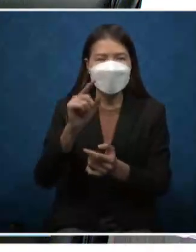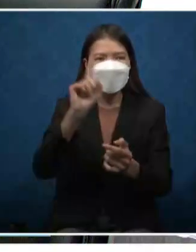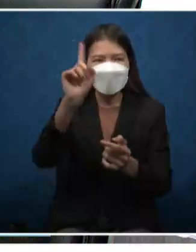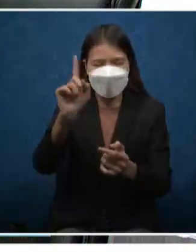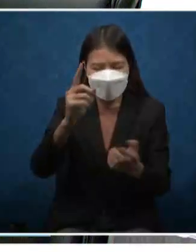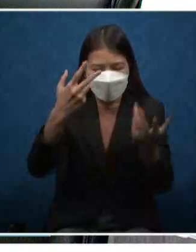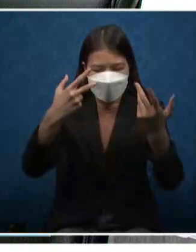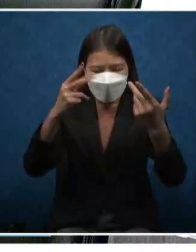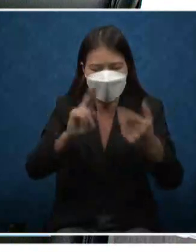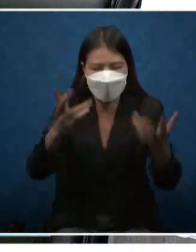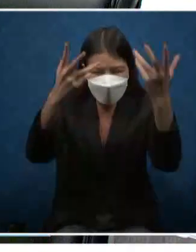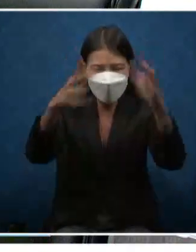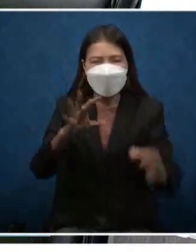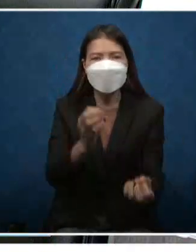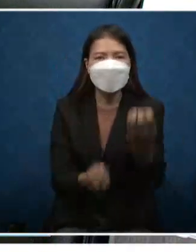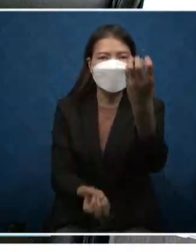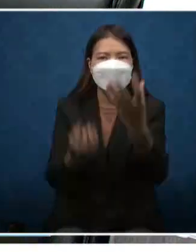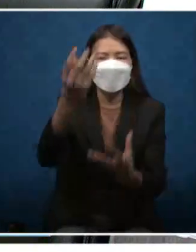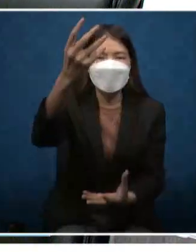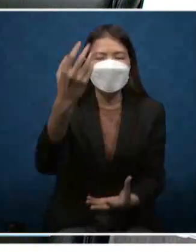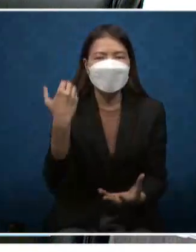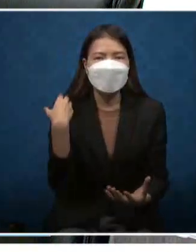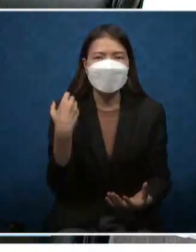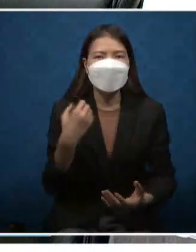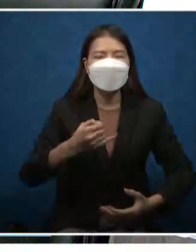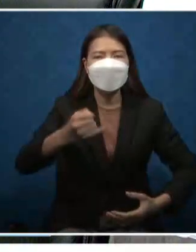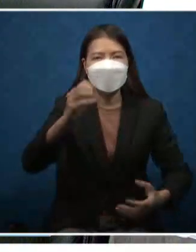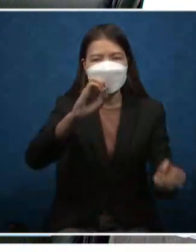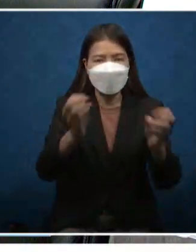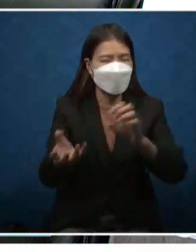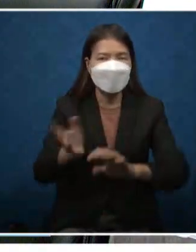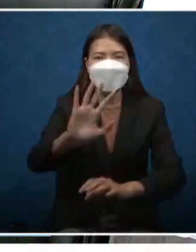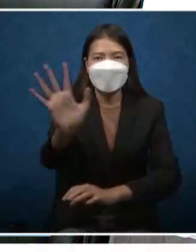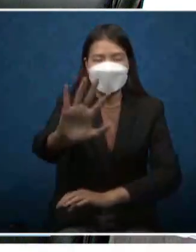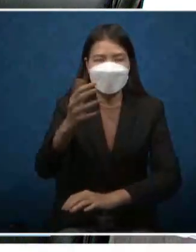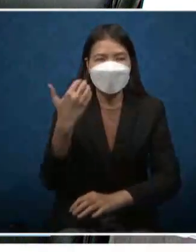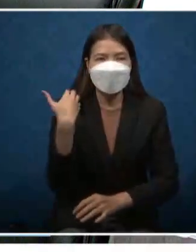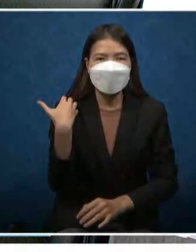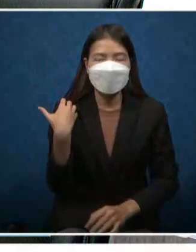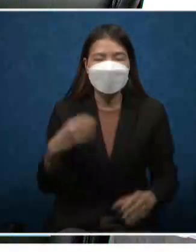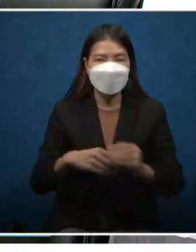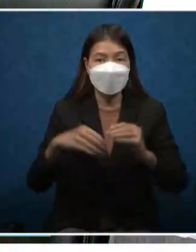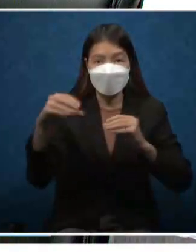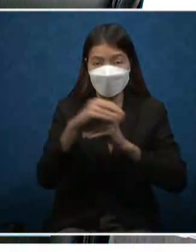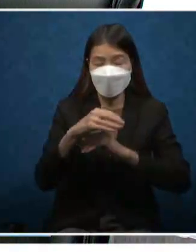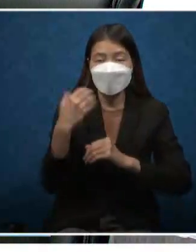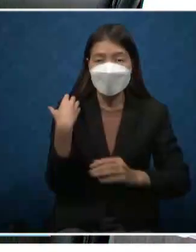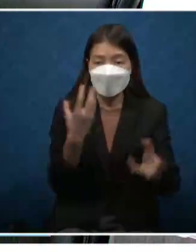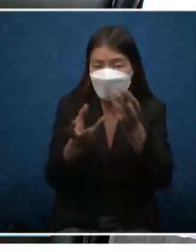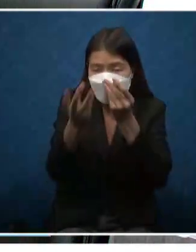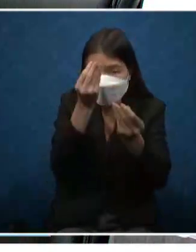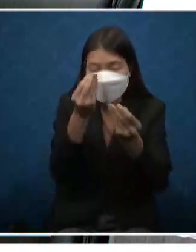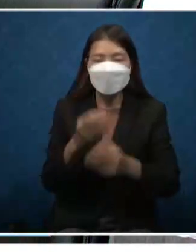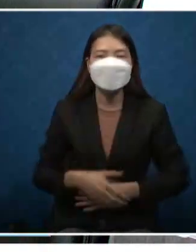ไม้นั้นๆนะครับข้อ2ข้อสุดท้ายในการศึกษานโยบายโครงข่ายไฟฟ้าอัจฉริยะ